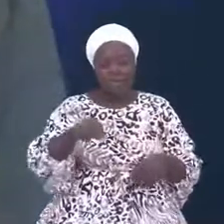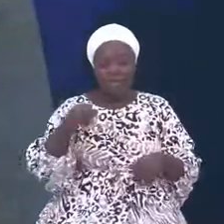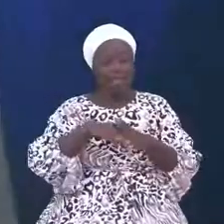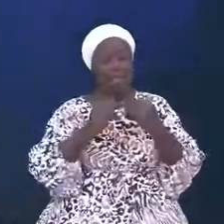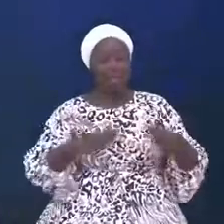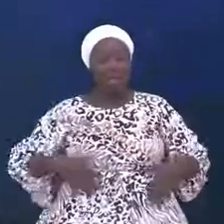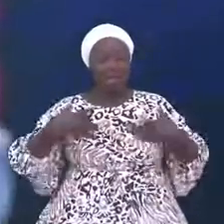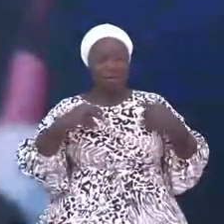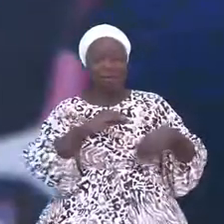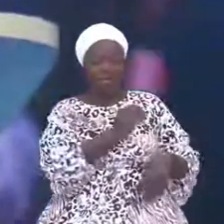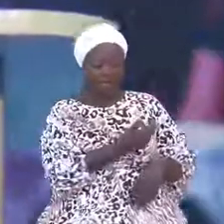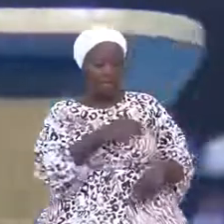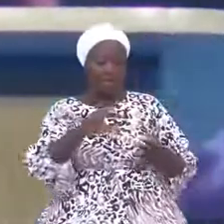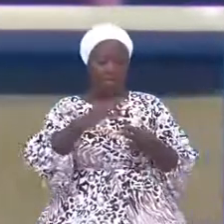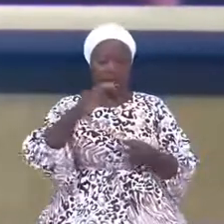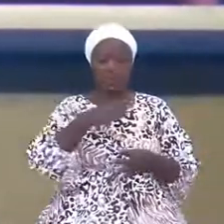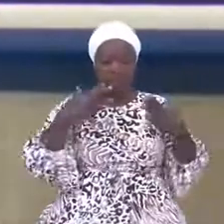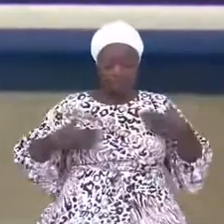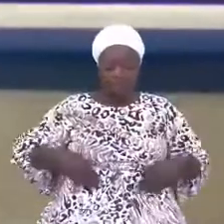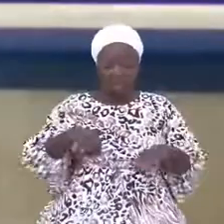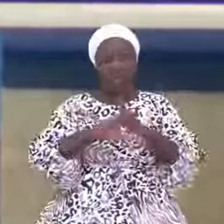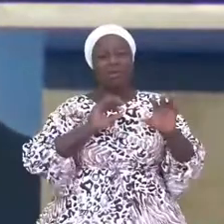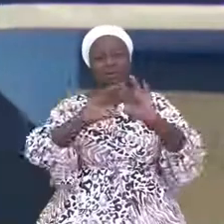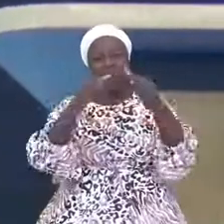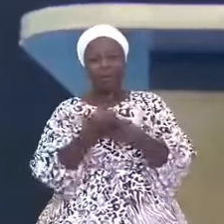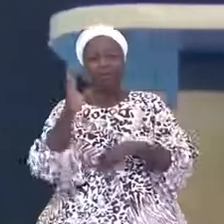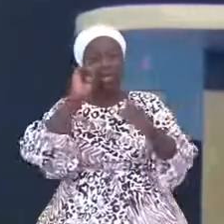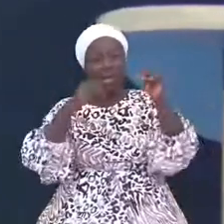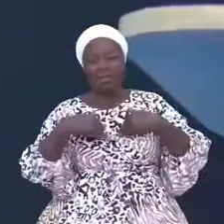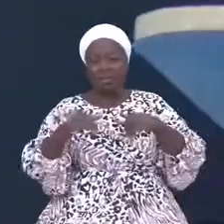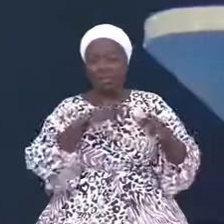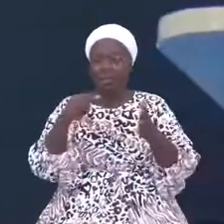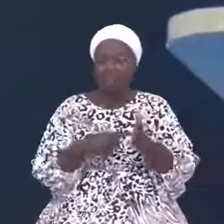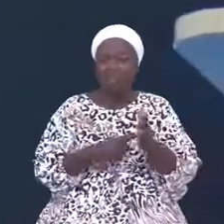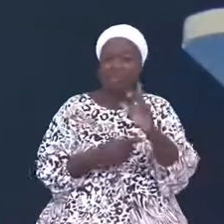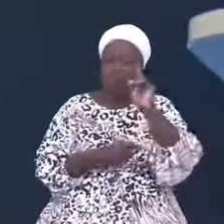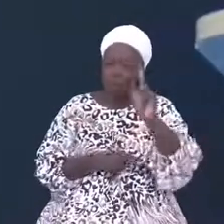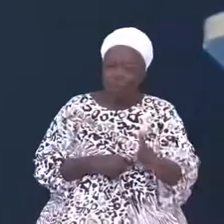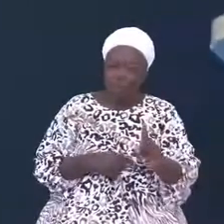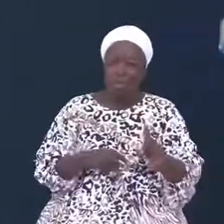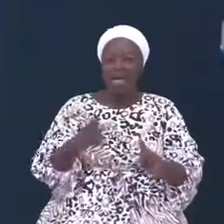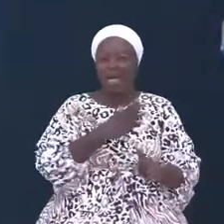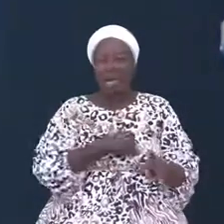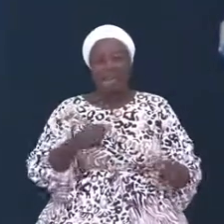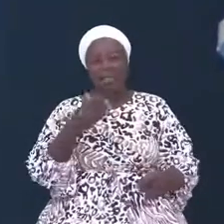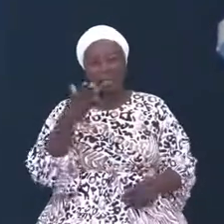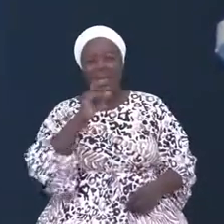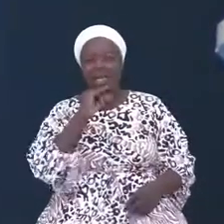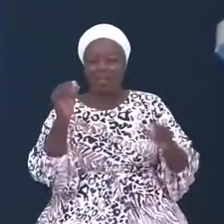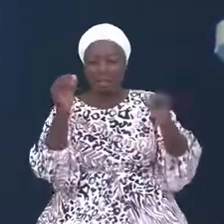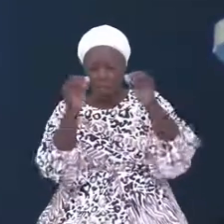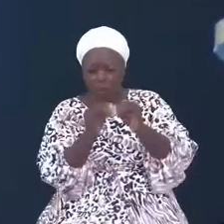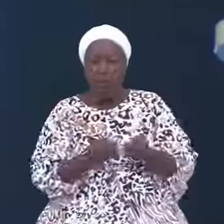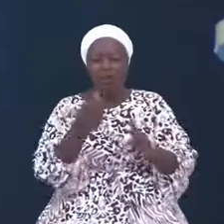besoins de nos vies, dans nos âmes, dans notre esprit, dans notre corps, dans notre famille, il a réglé